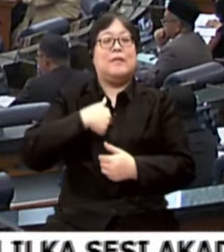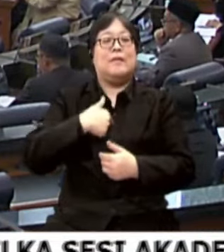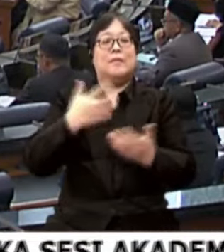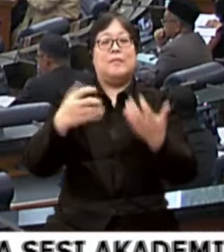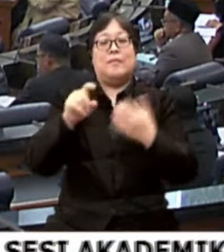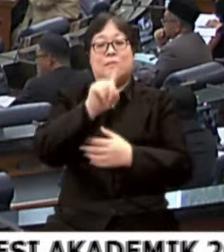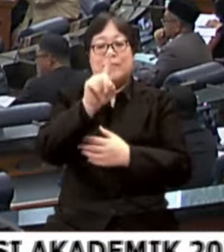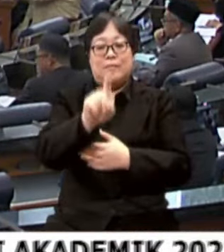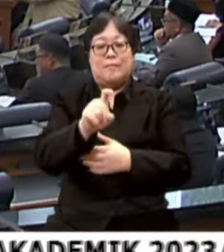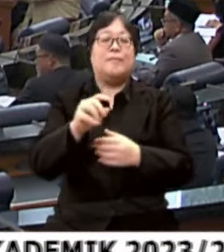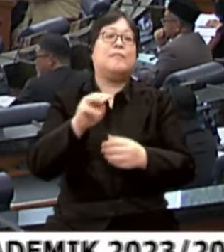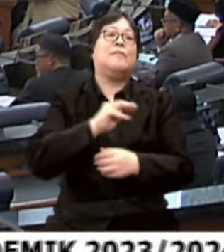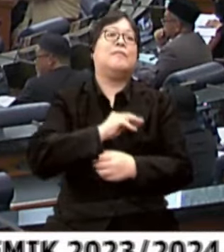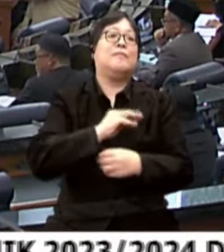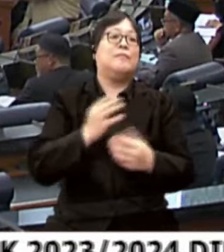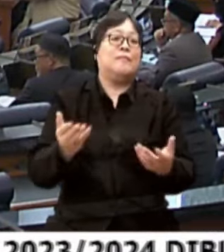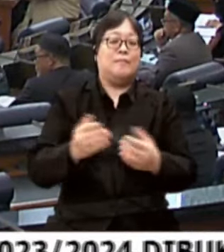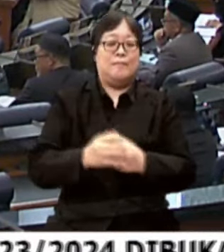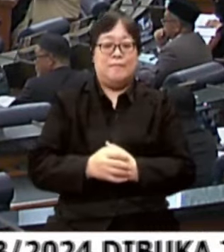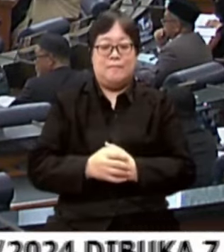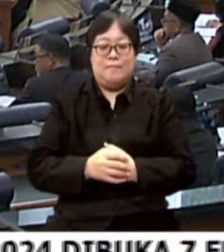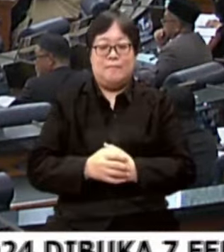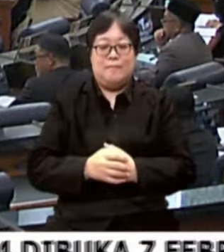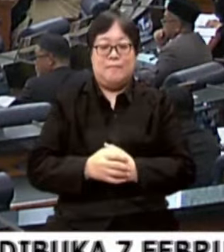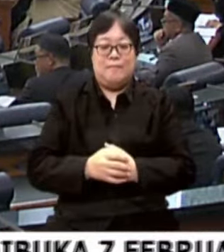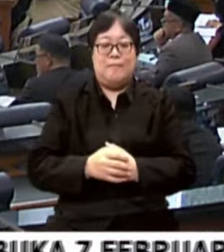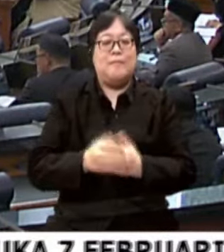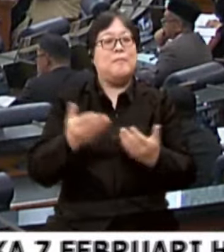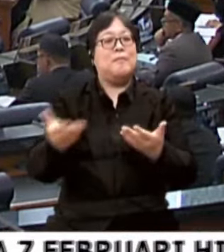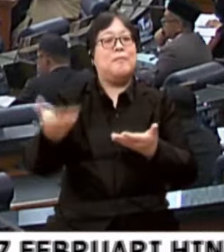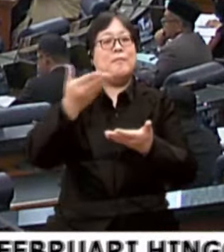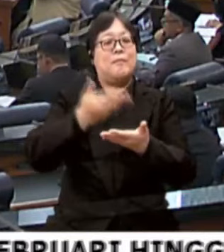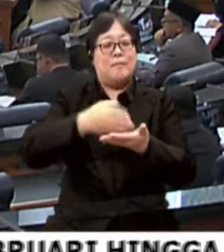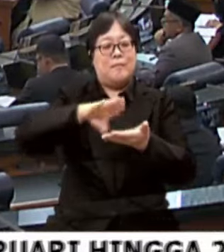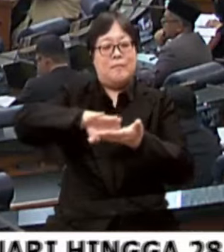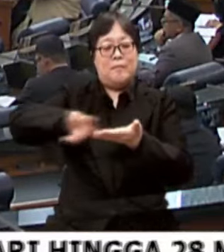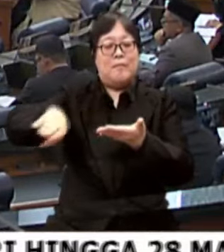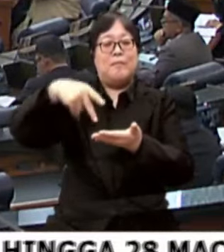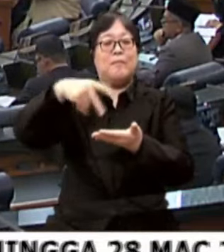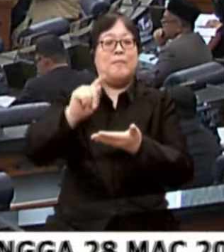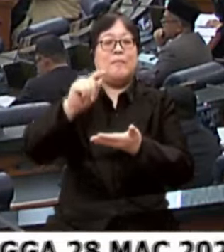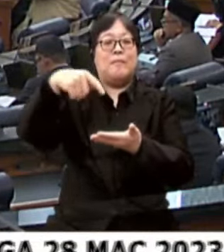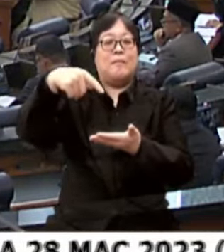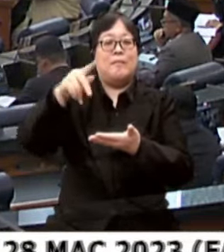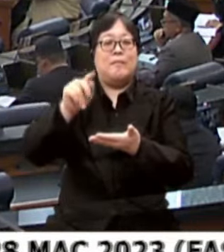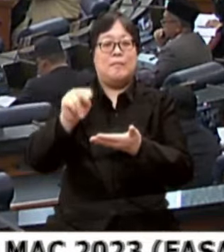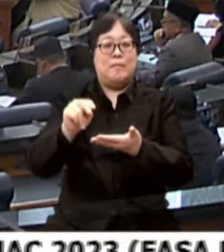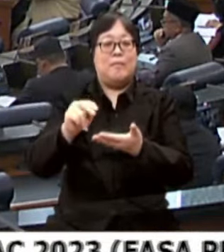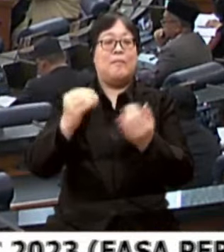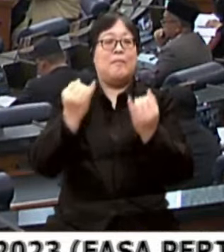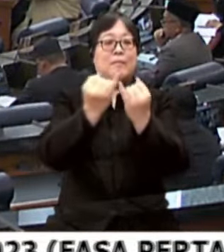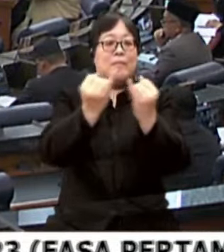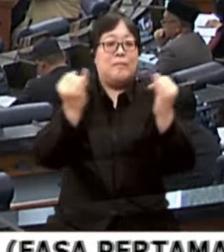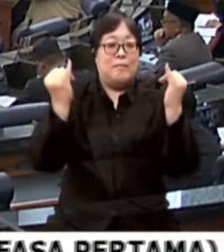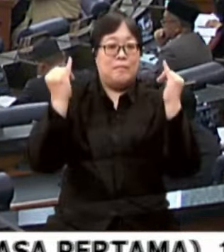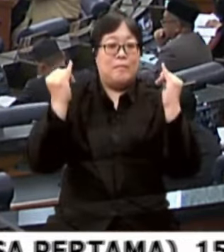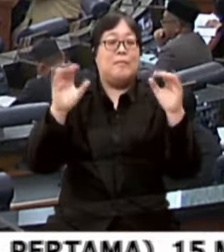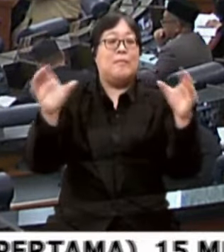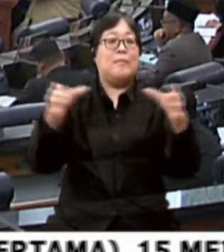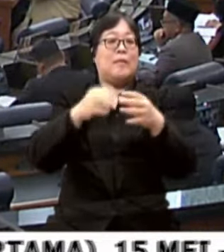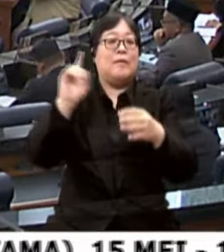kepada Menteri supaya ada tentang permohonan pengecualian kepada ijazah Sarjana Muda